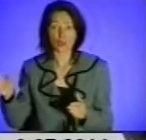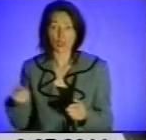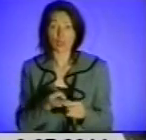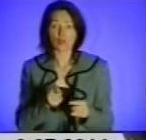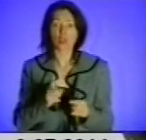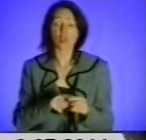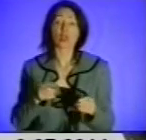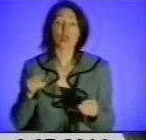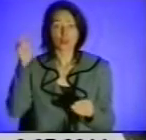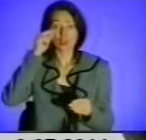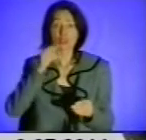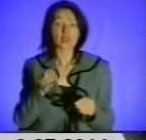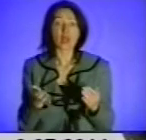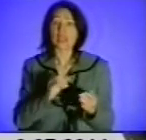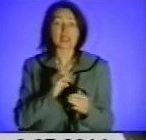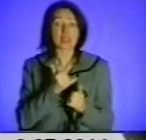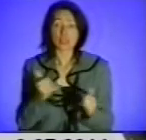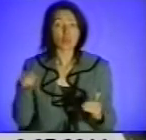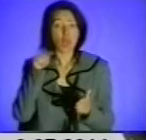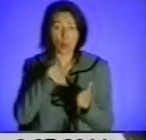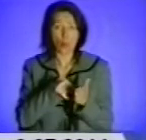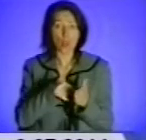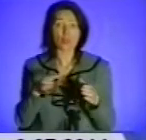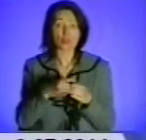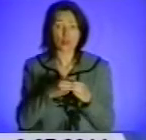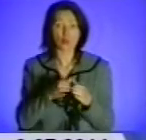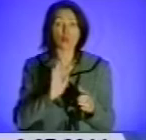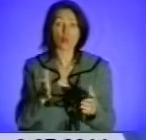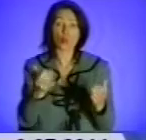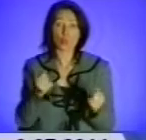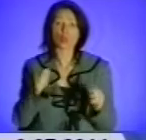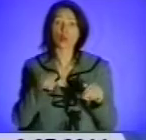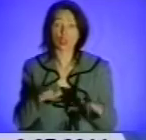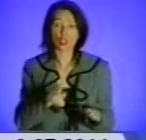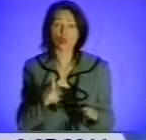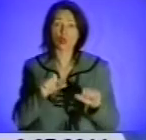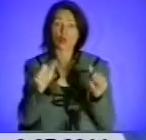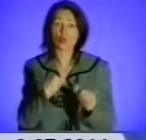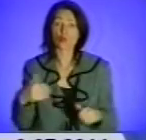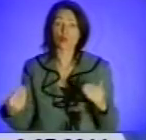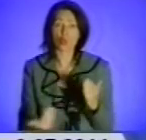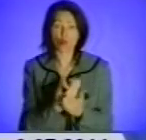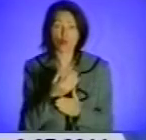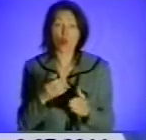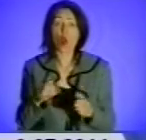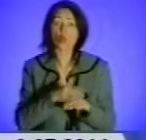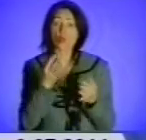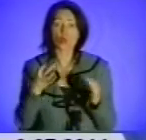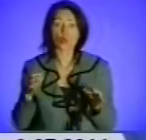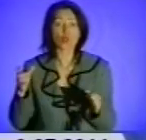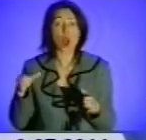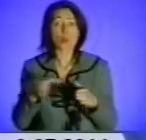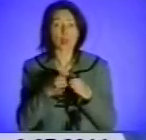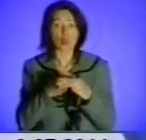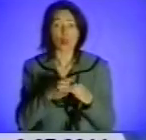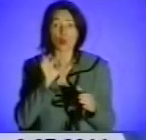цей батальйон, уже не зможуть цього зробити, було прийнято рішення щодо формування нового добровольчого батальйону, каже Борис Гуменюк. Зараз